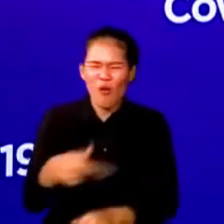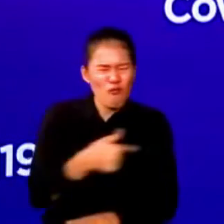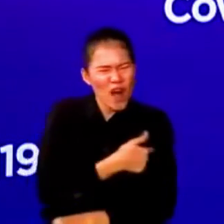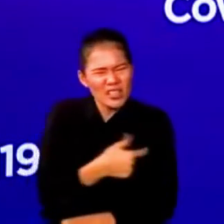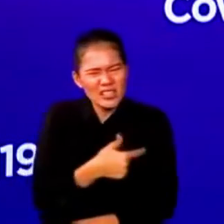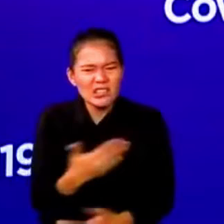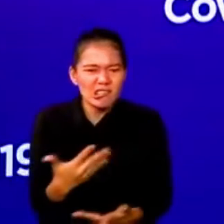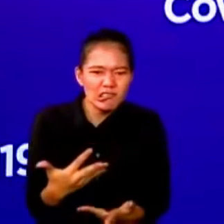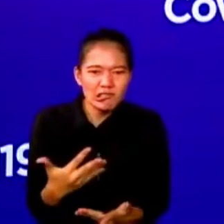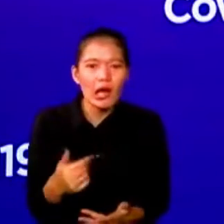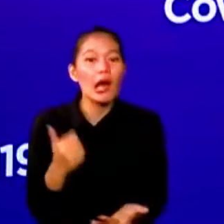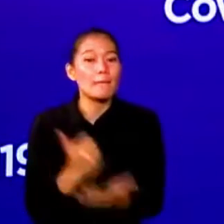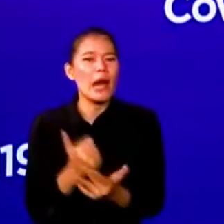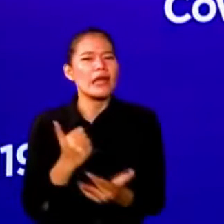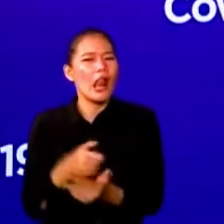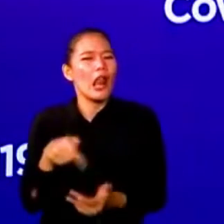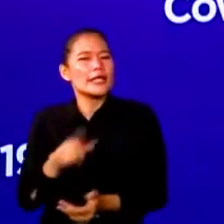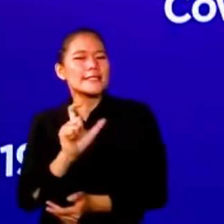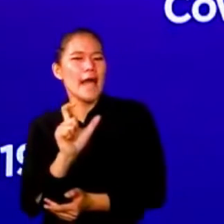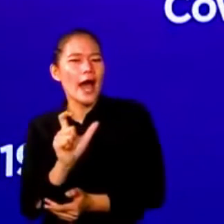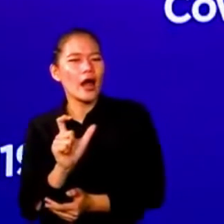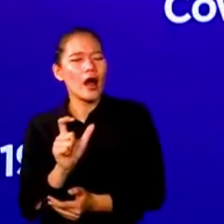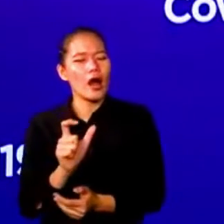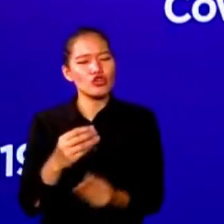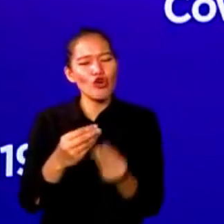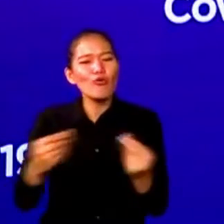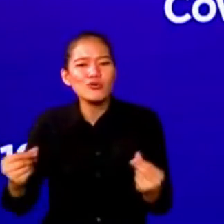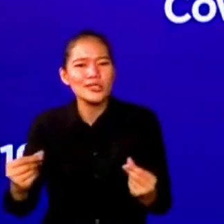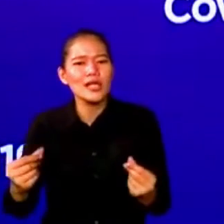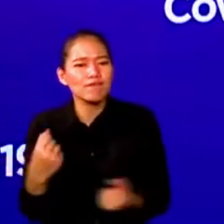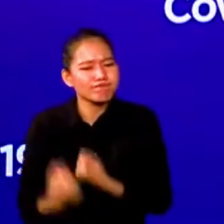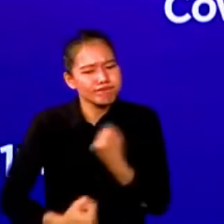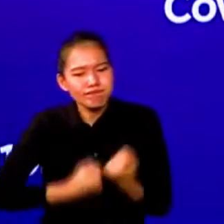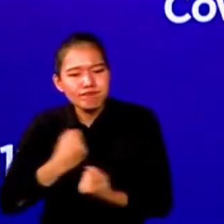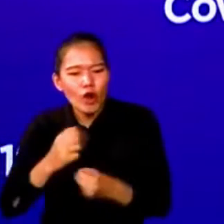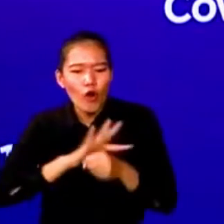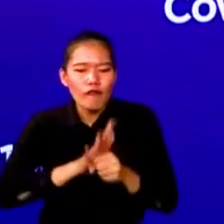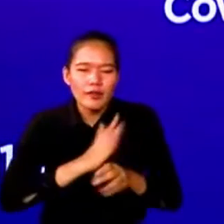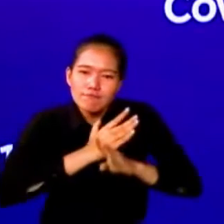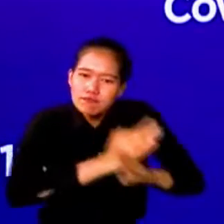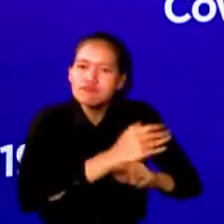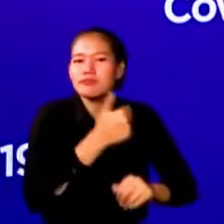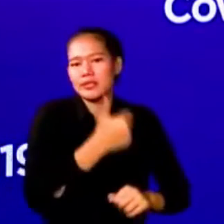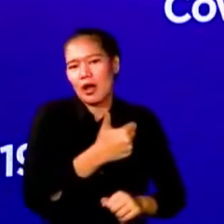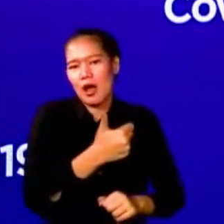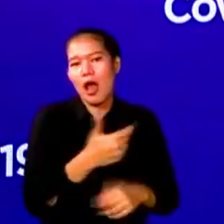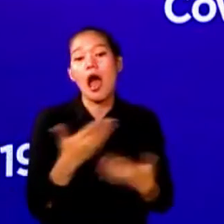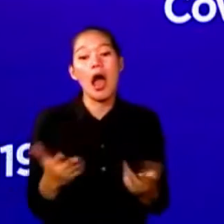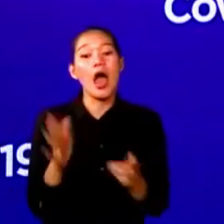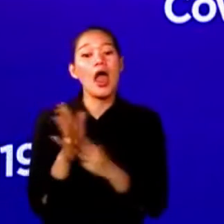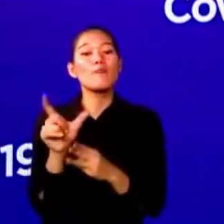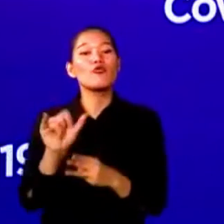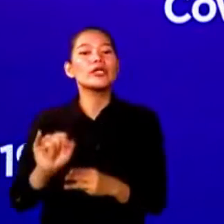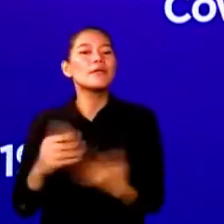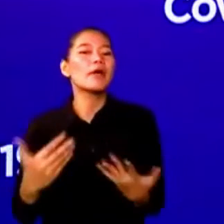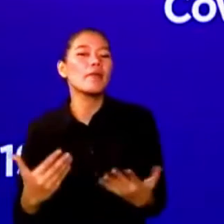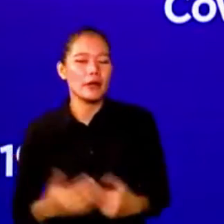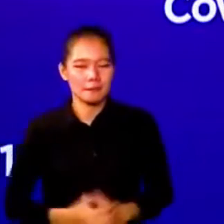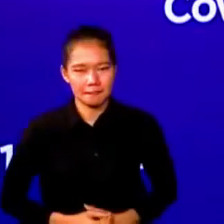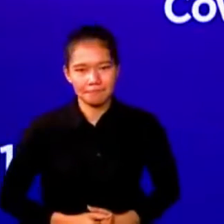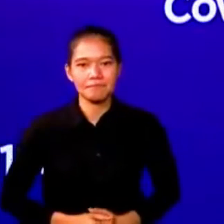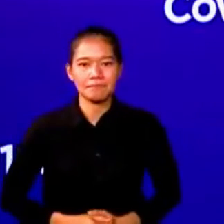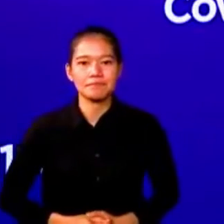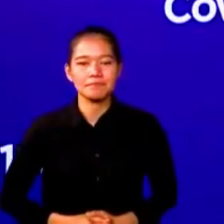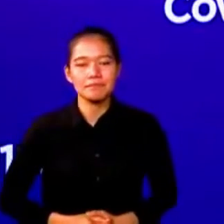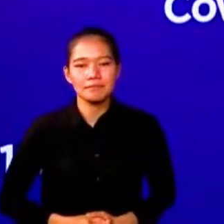padahal ini merupakan salah satu bentuk usaha kita ikhtiar kita untuk mengatasi pandemi ini bagaimana dari Emi sendiri menanggapi hal